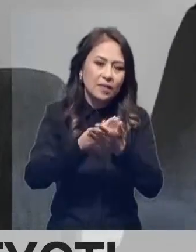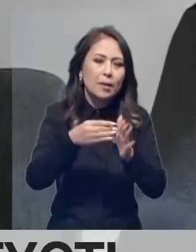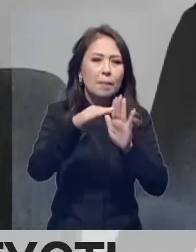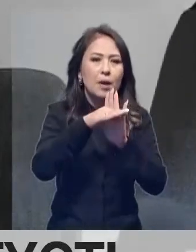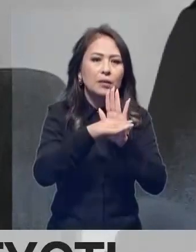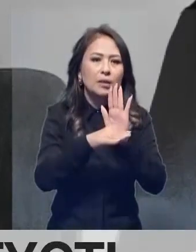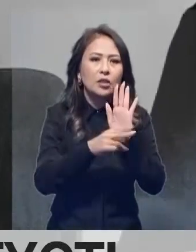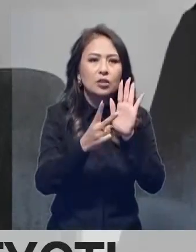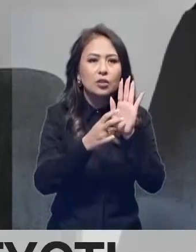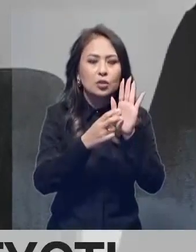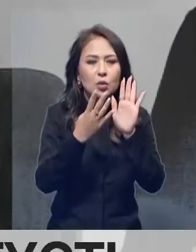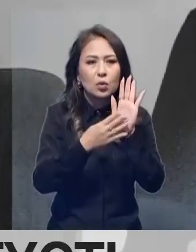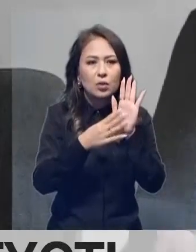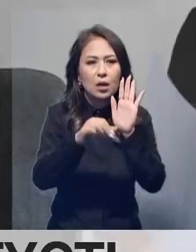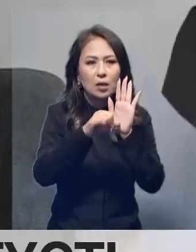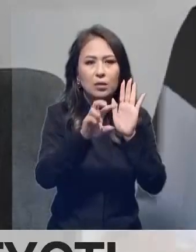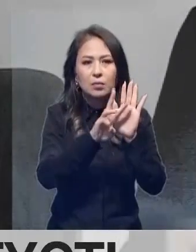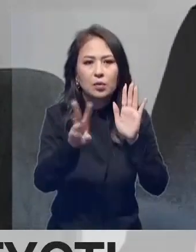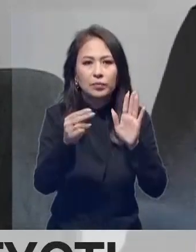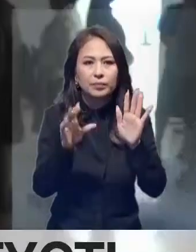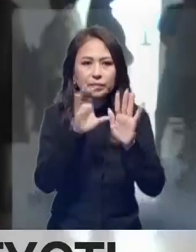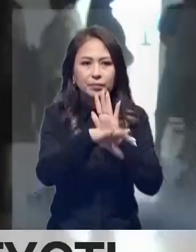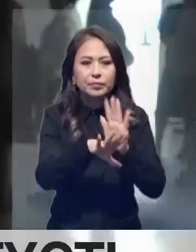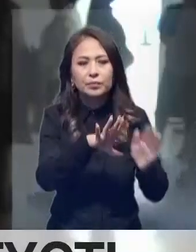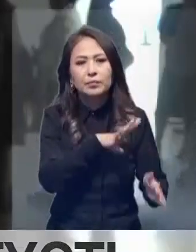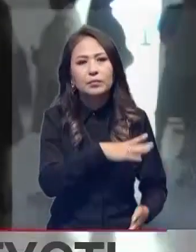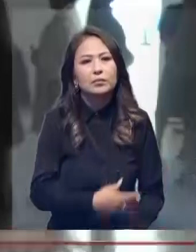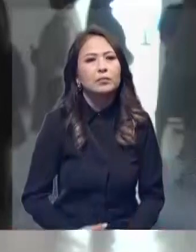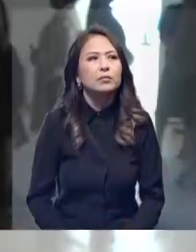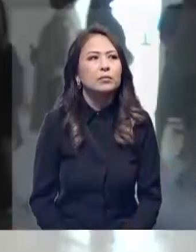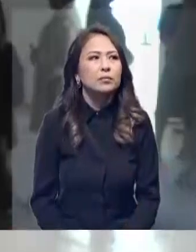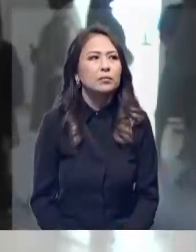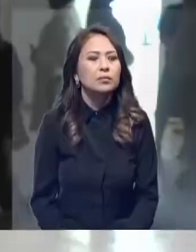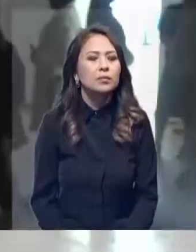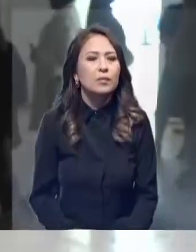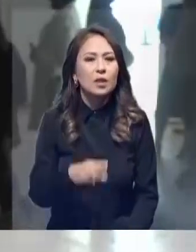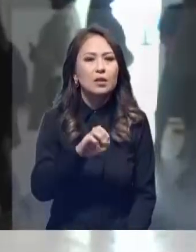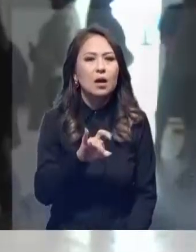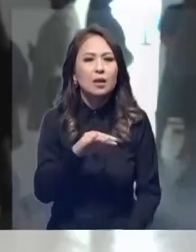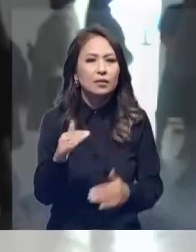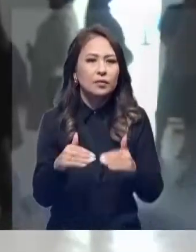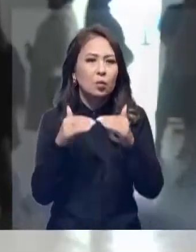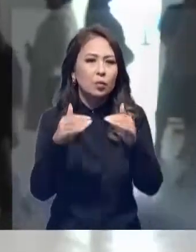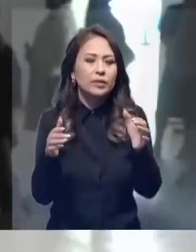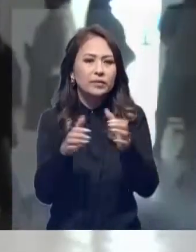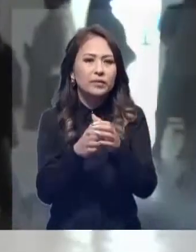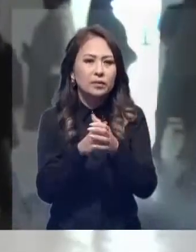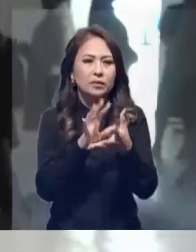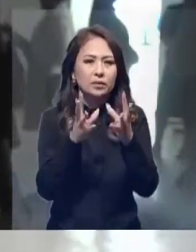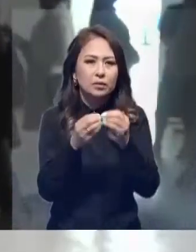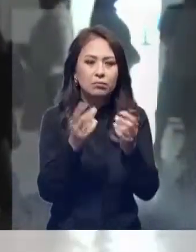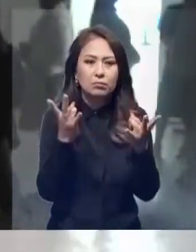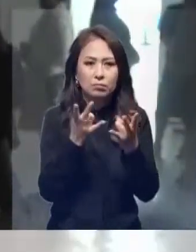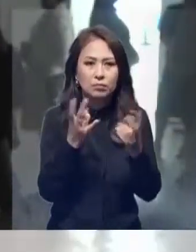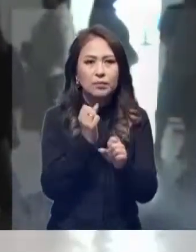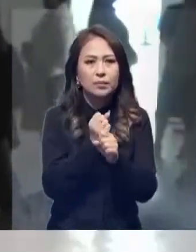бойынша 796 миллион теңге бөлінген. Сейчас хотим спросить. Тарифті көтермес бұрын монополит кәсіпорын аудиторлық қорытынды жасау